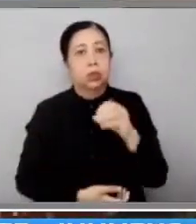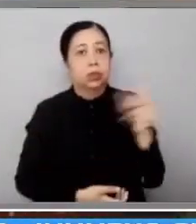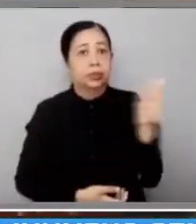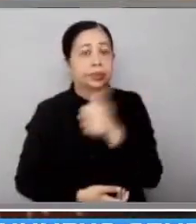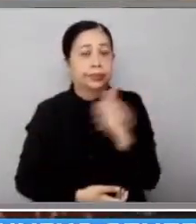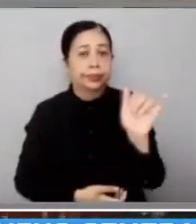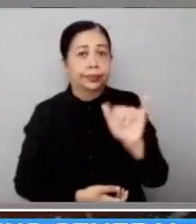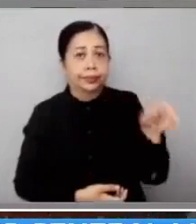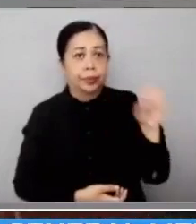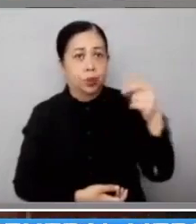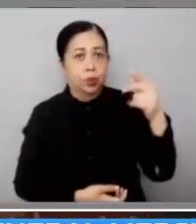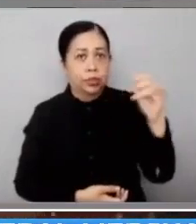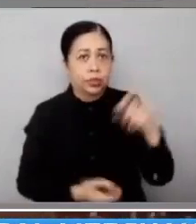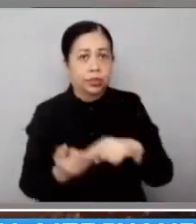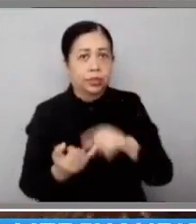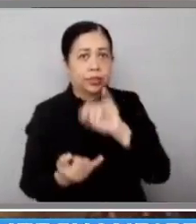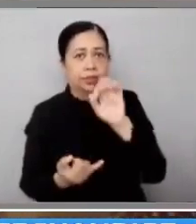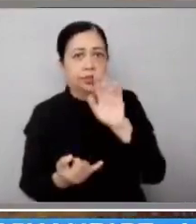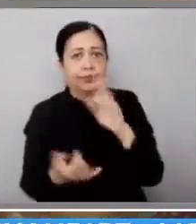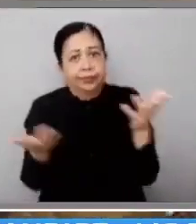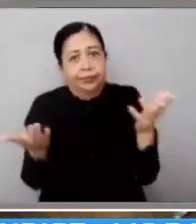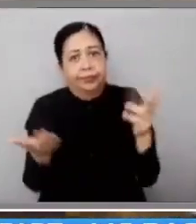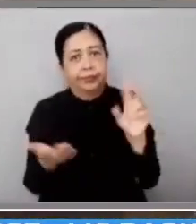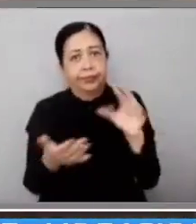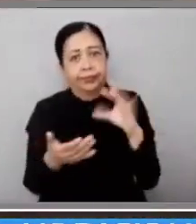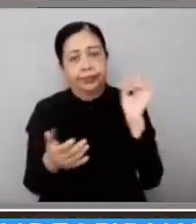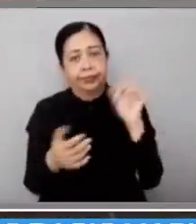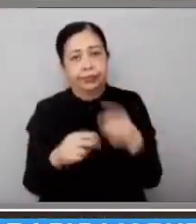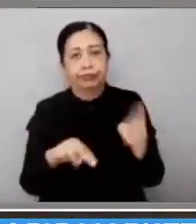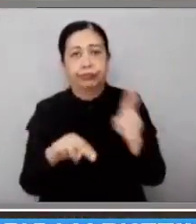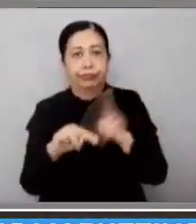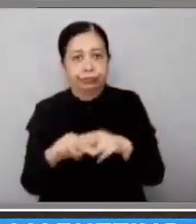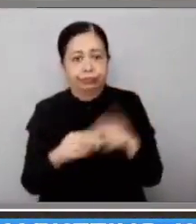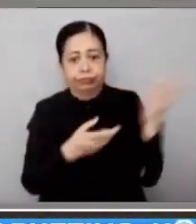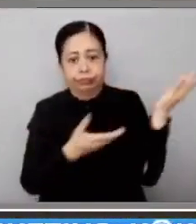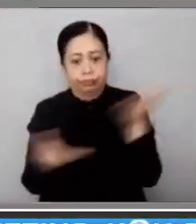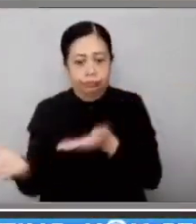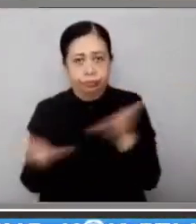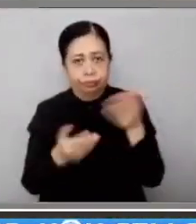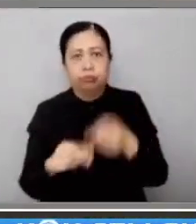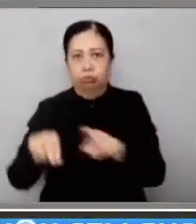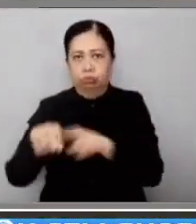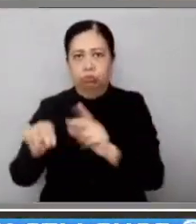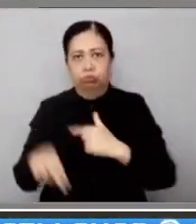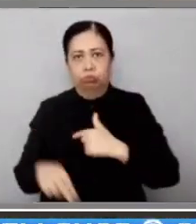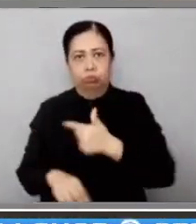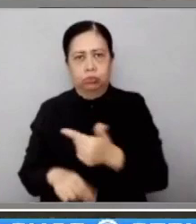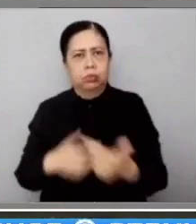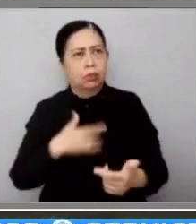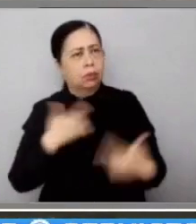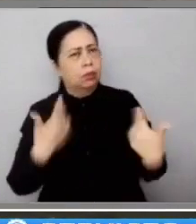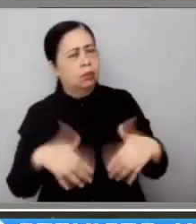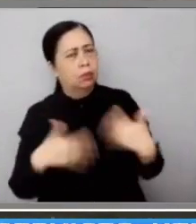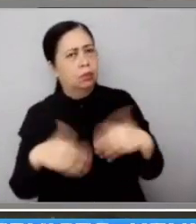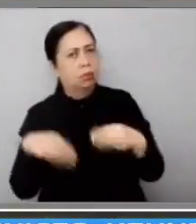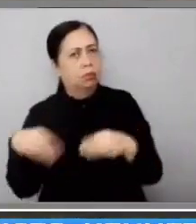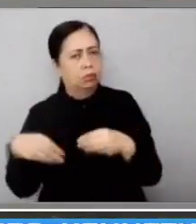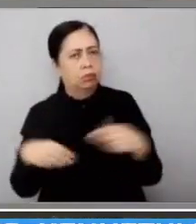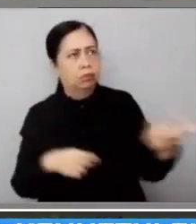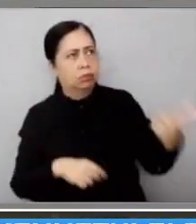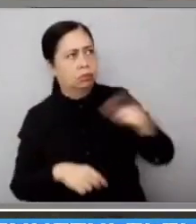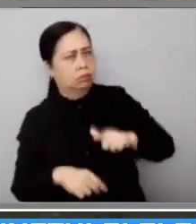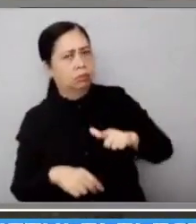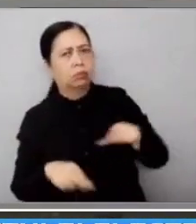at Jeffrey, wala raw magagawa kundi itaas ang presyo ng binabiyahe nilang produkto. Bagay na ramdam naman ang tinderang si Florinda de Guzman. Pansin